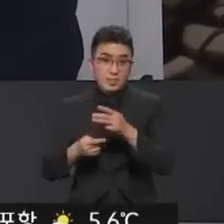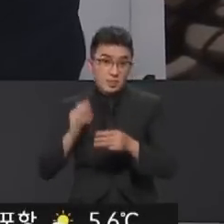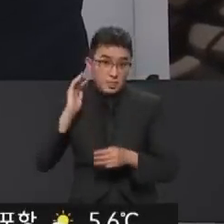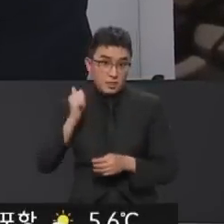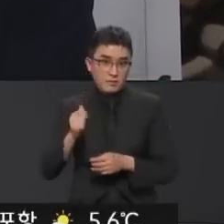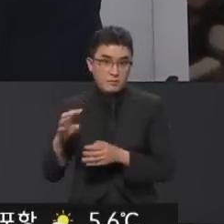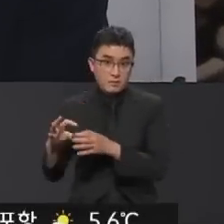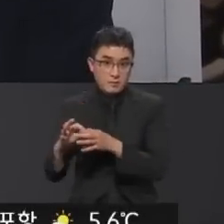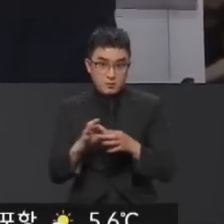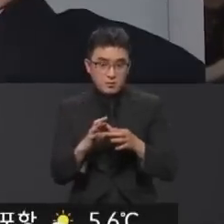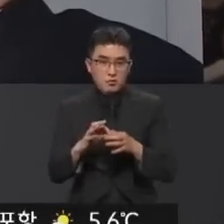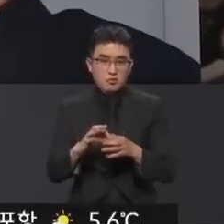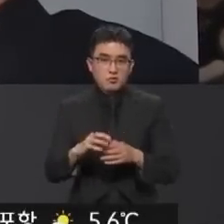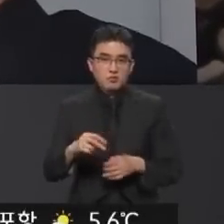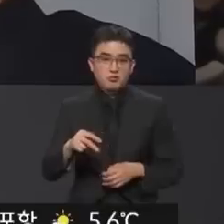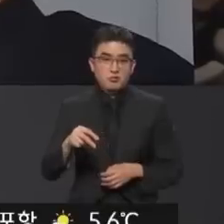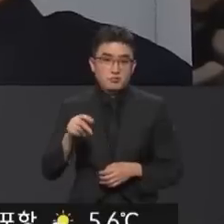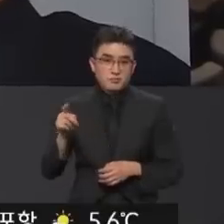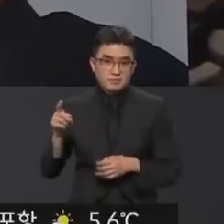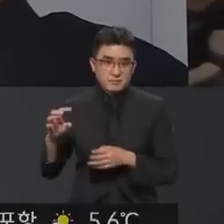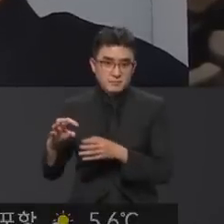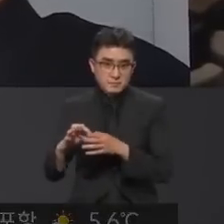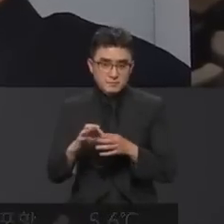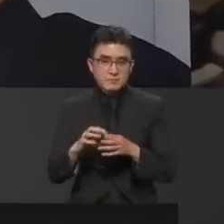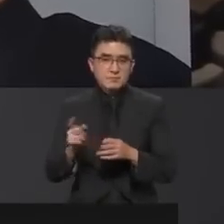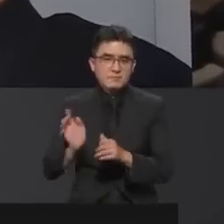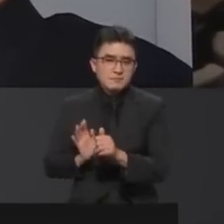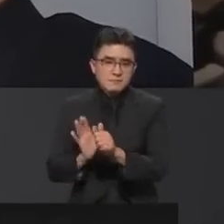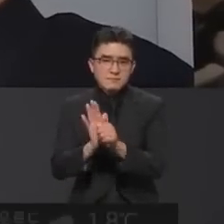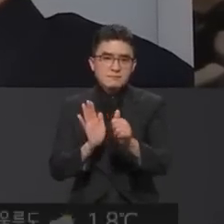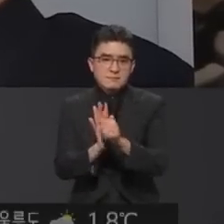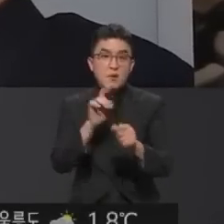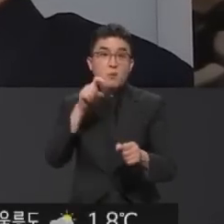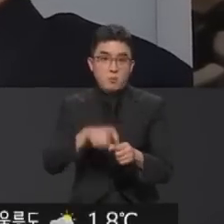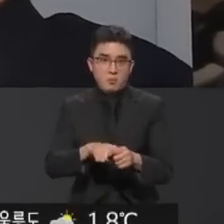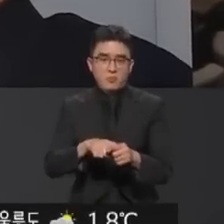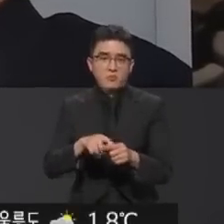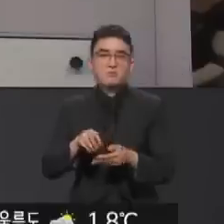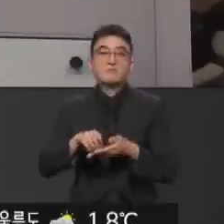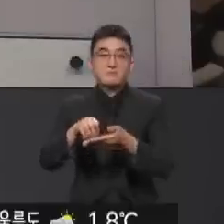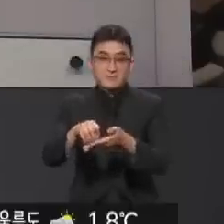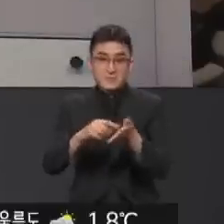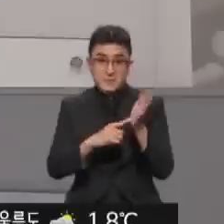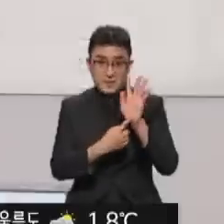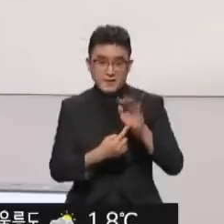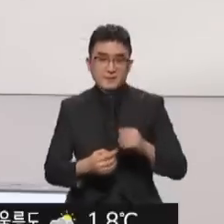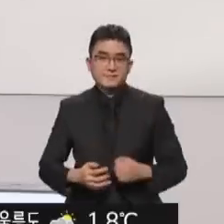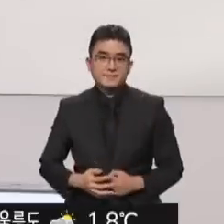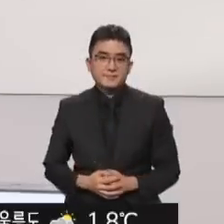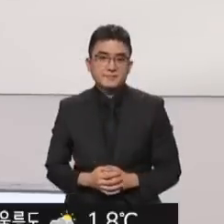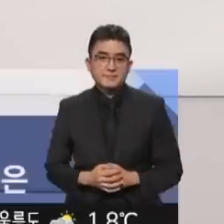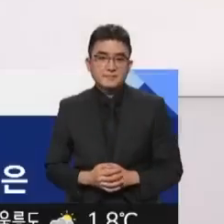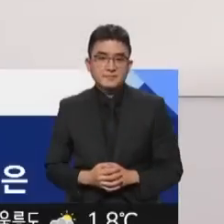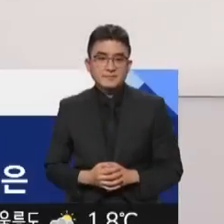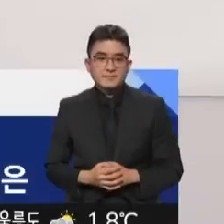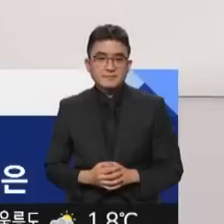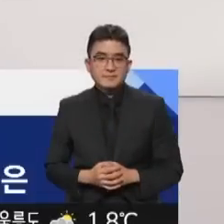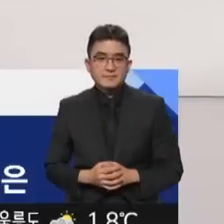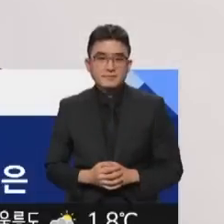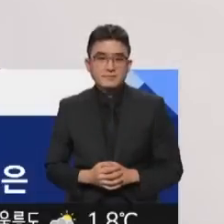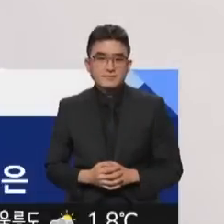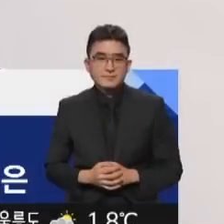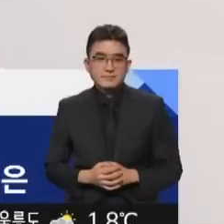위해서 나온 후보라면서 윤석열 대통령과의 케미를 강조했는데요. 저는 정말